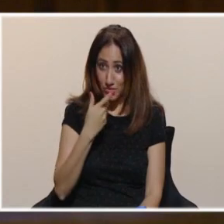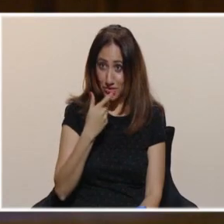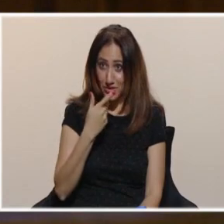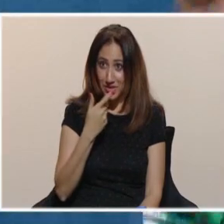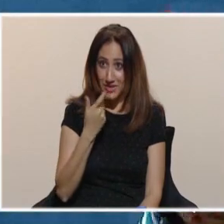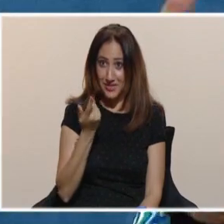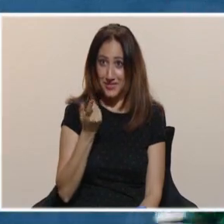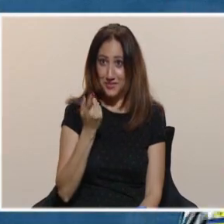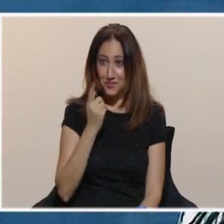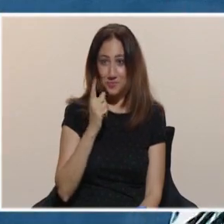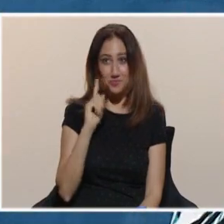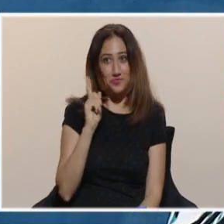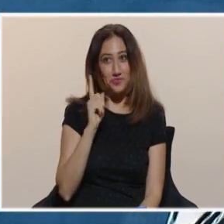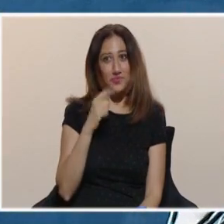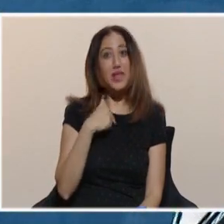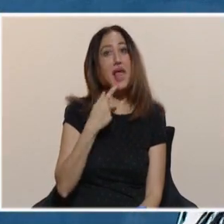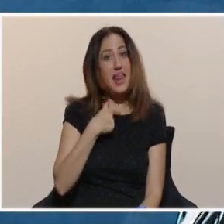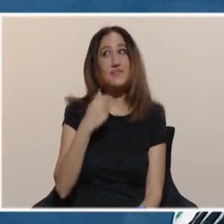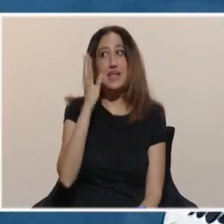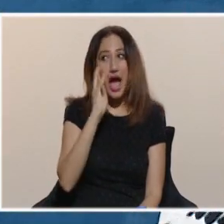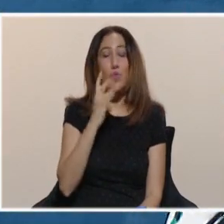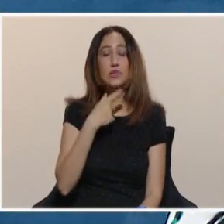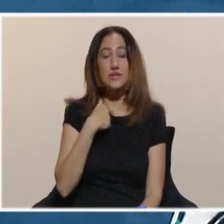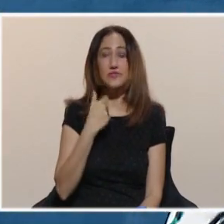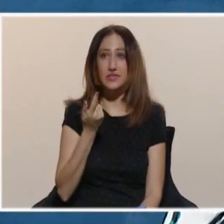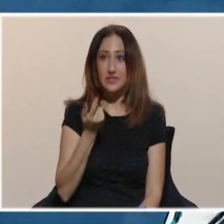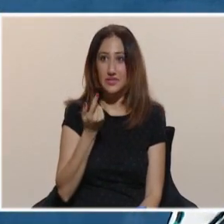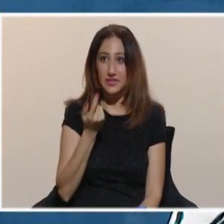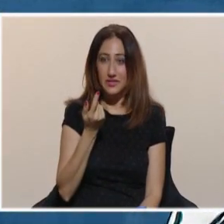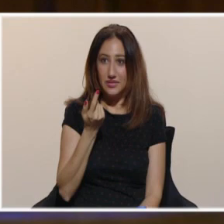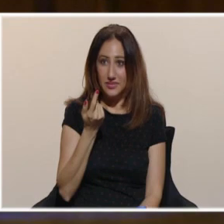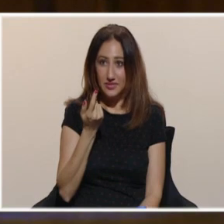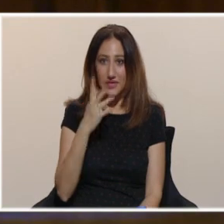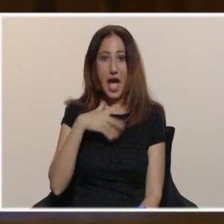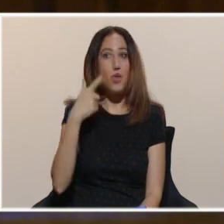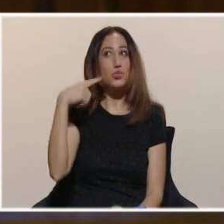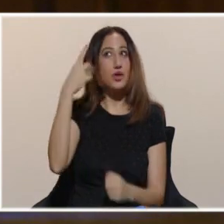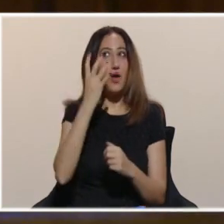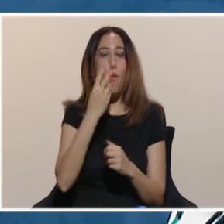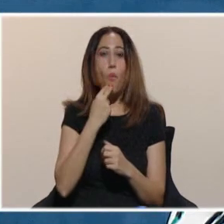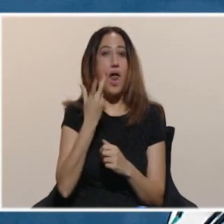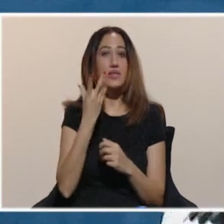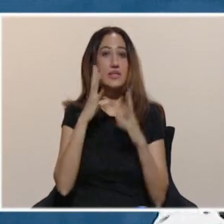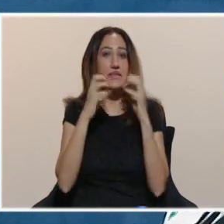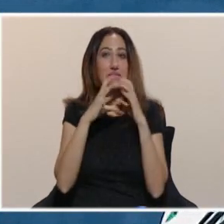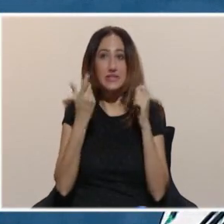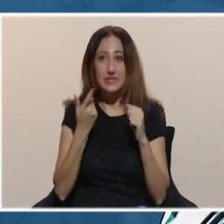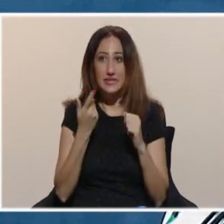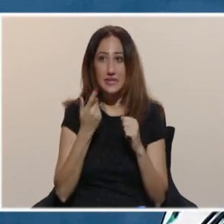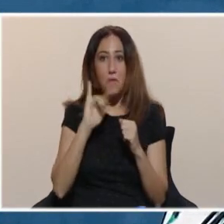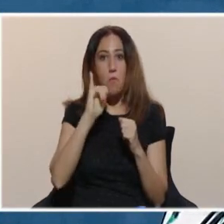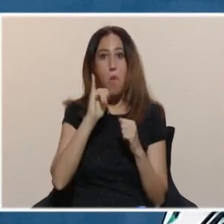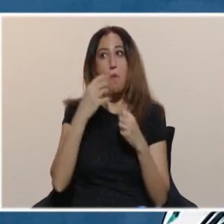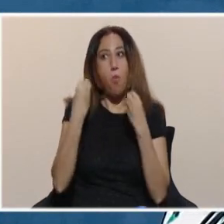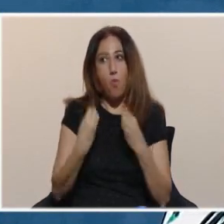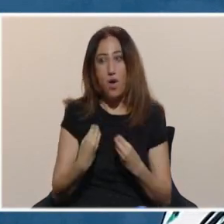عريس. لا طبعا انا نفسي اتجوز ويبقى عندي ماي اون فاميلي. ايه المواصفات اللي عايزاها في العريس؟ انه يراعي ربنا فيا،